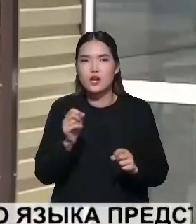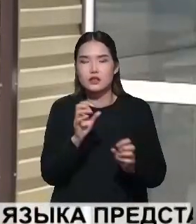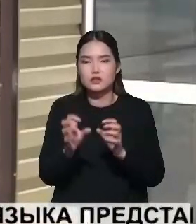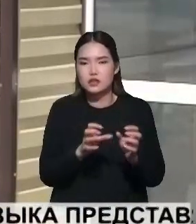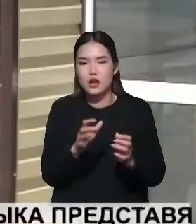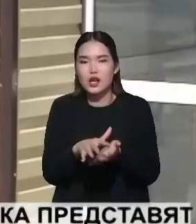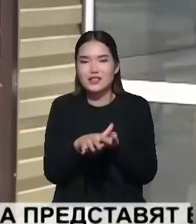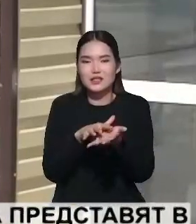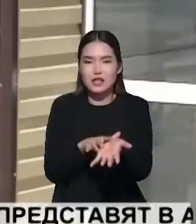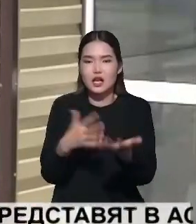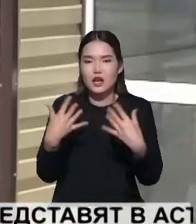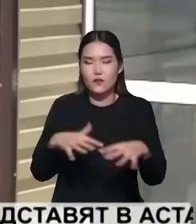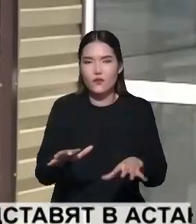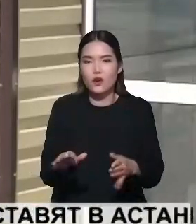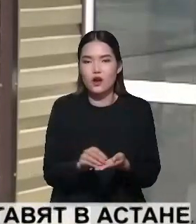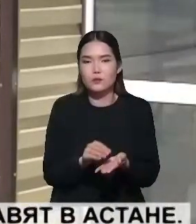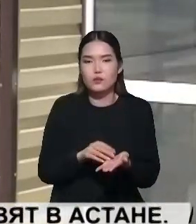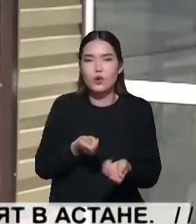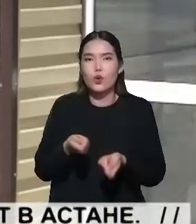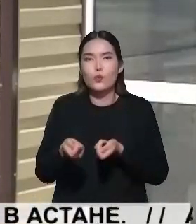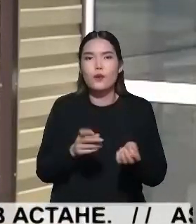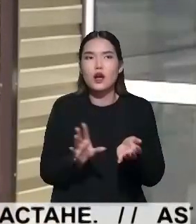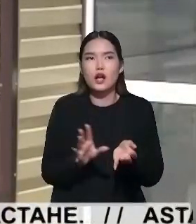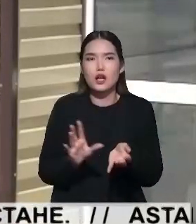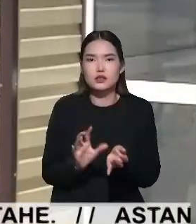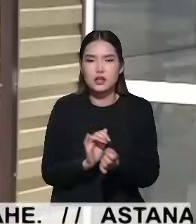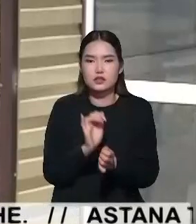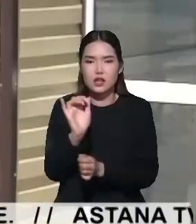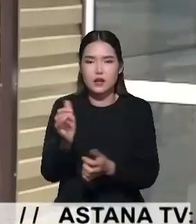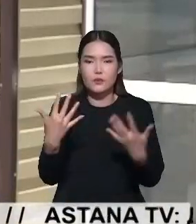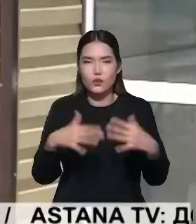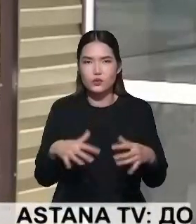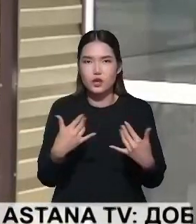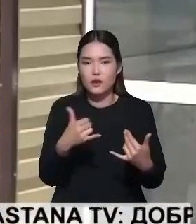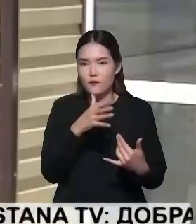заявка отделом ЖКХ в управлении энергетики в настоящее время подана.